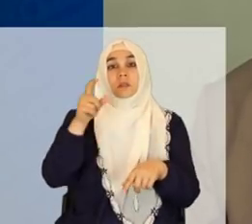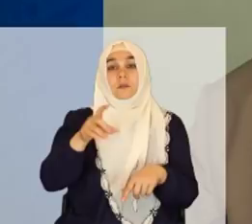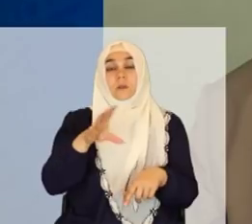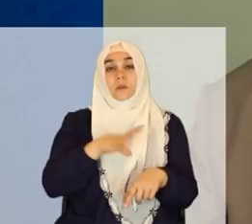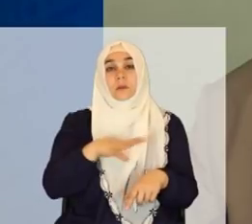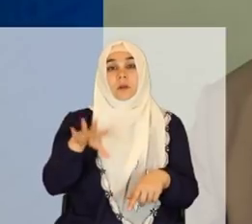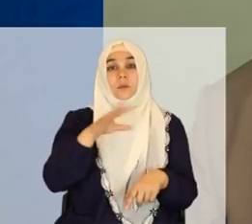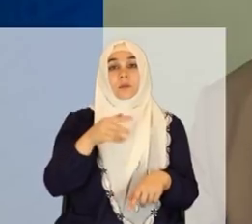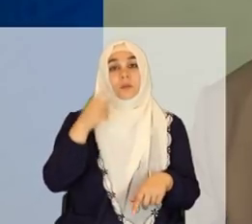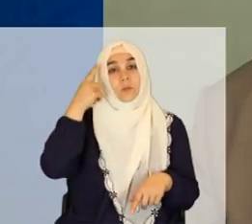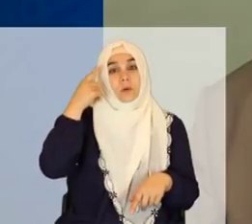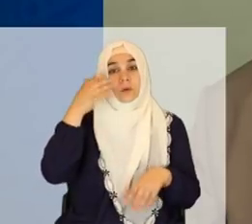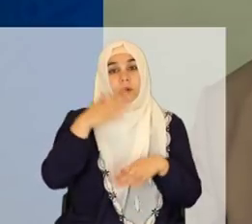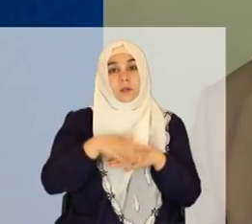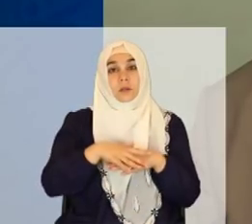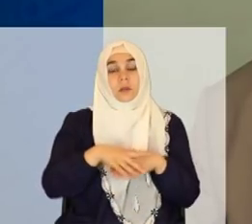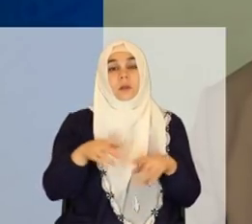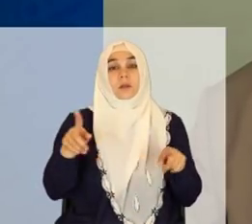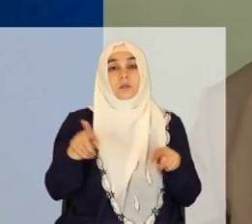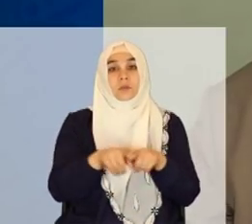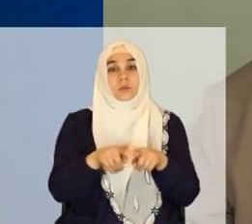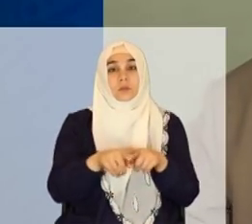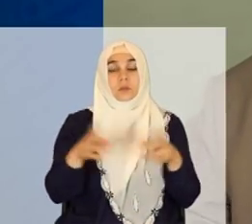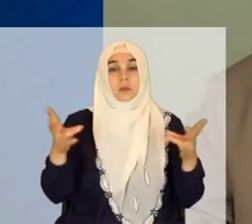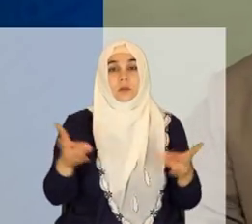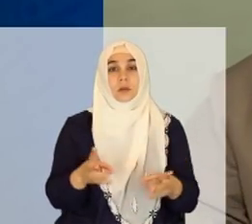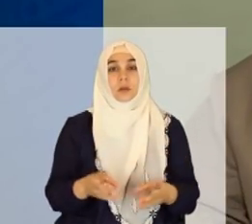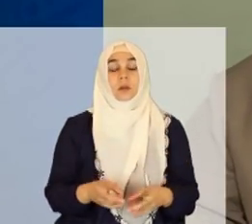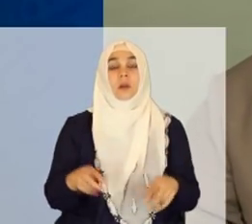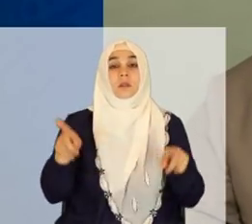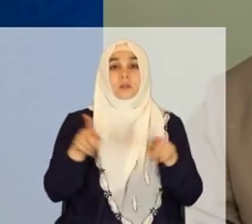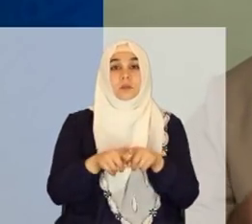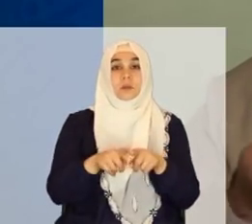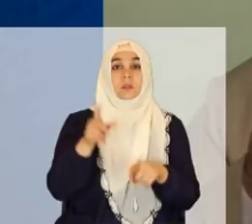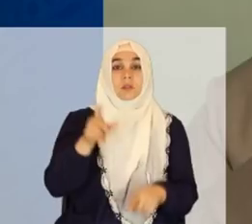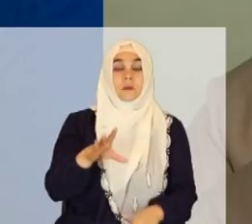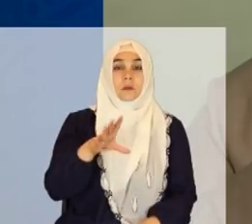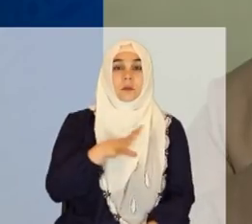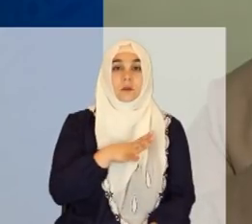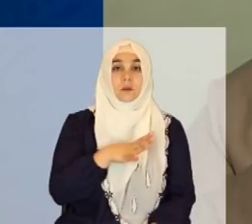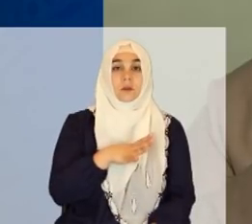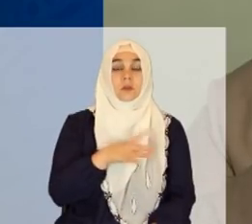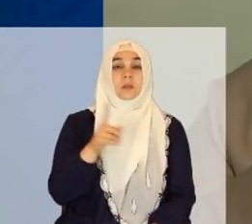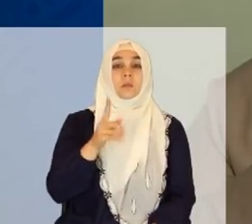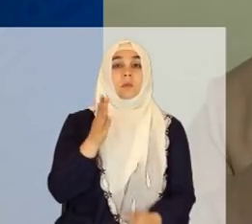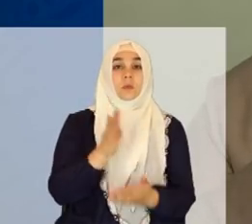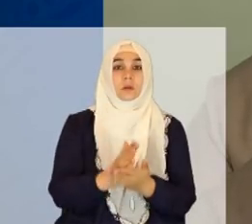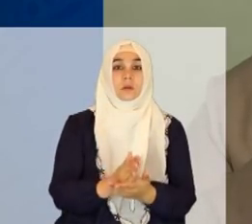solihlarning ro'zasini mohiyati mana shundan iborat. Ana shunda insonda nima